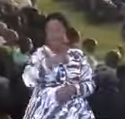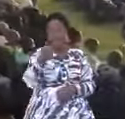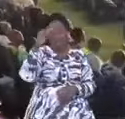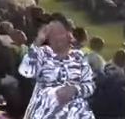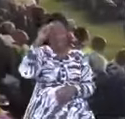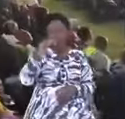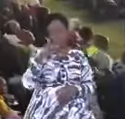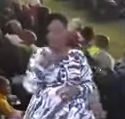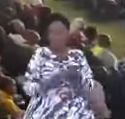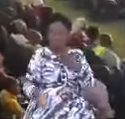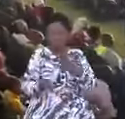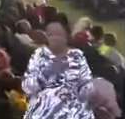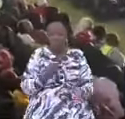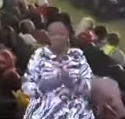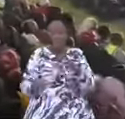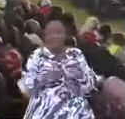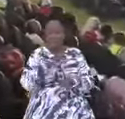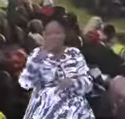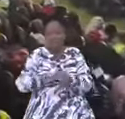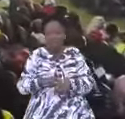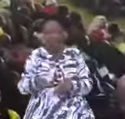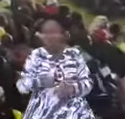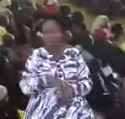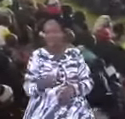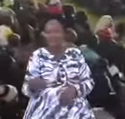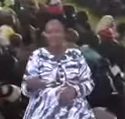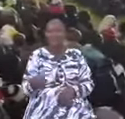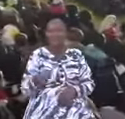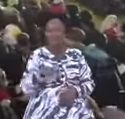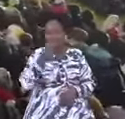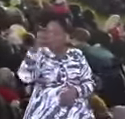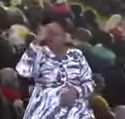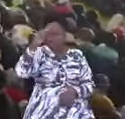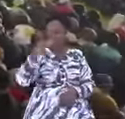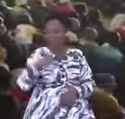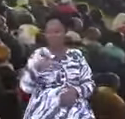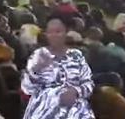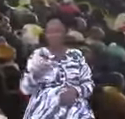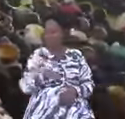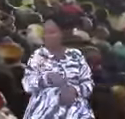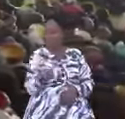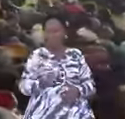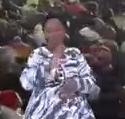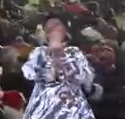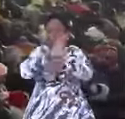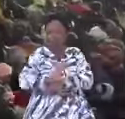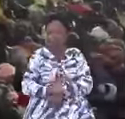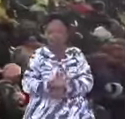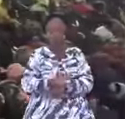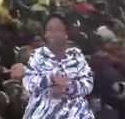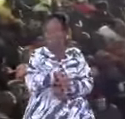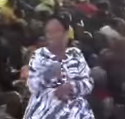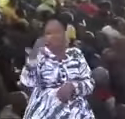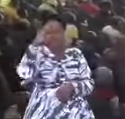quiconque quelle que soit sa culture quiconque ce quelle que soit sa religion